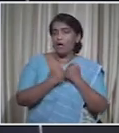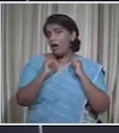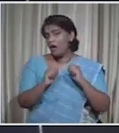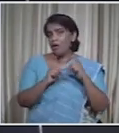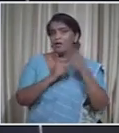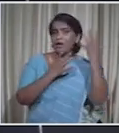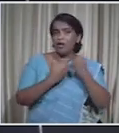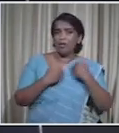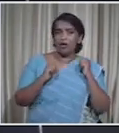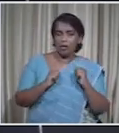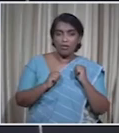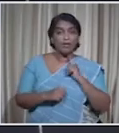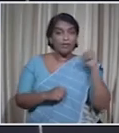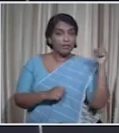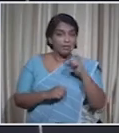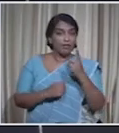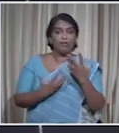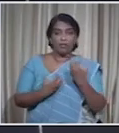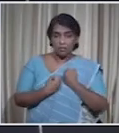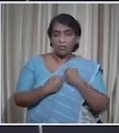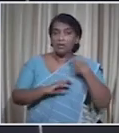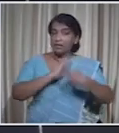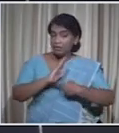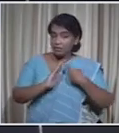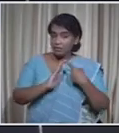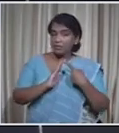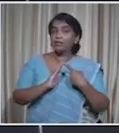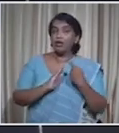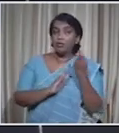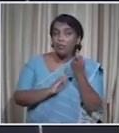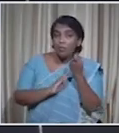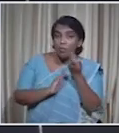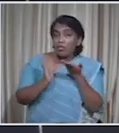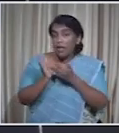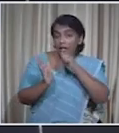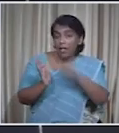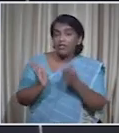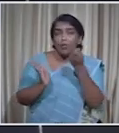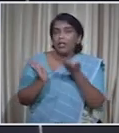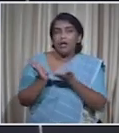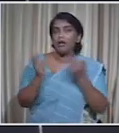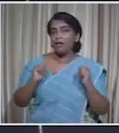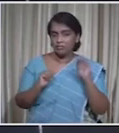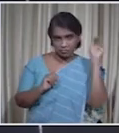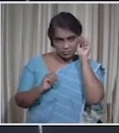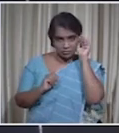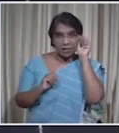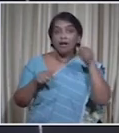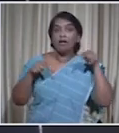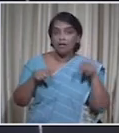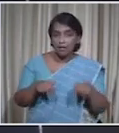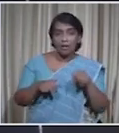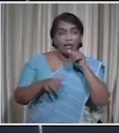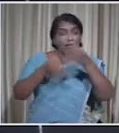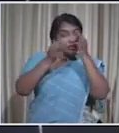අරගන්නේ පළමුවෙන්ම අපිට වමනා මේ රටේ මුදල් තත්ත්වය මොකද්ද කියලා ඒ නිසා අද වෙනකන්